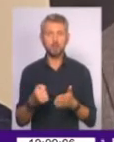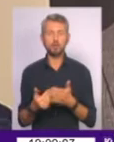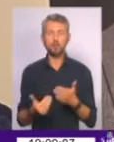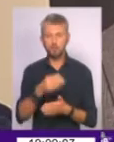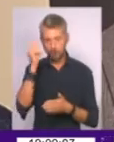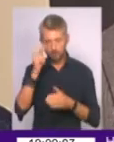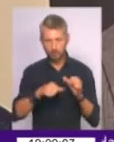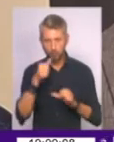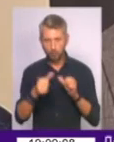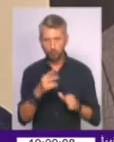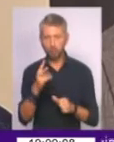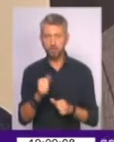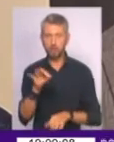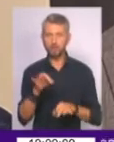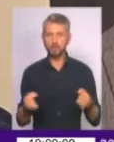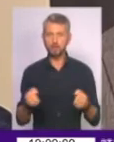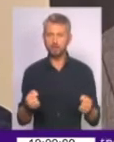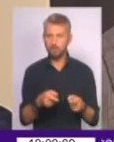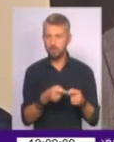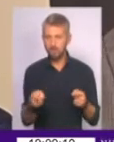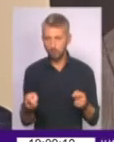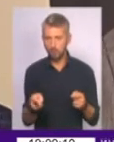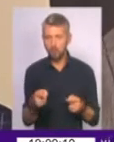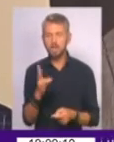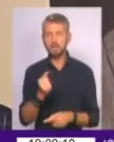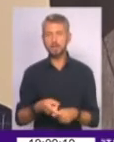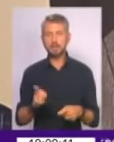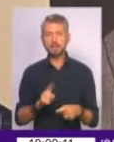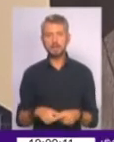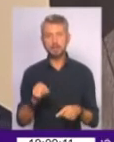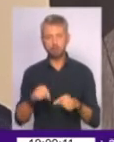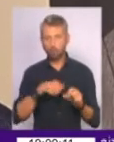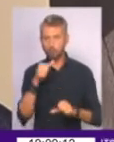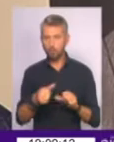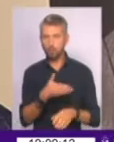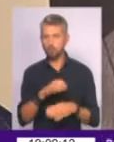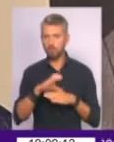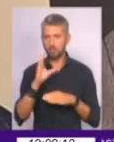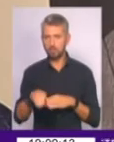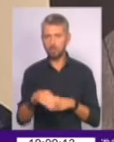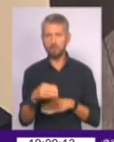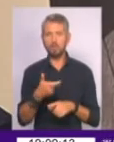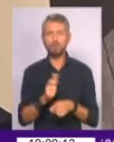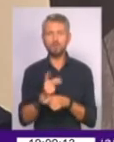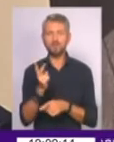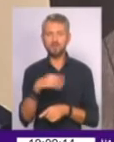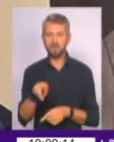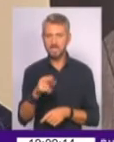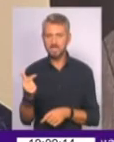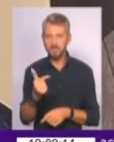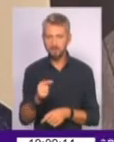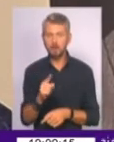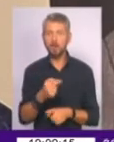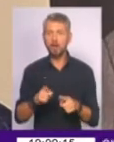навчального року на осінньо-зимовий період, на це цього року ми виділили понад 2 мільярди гривень, що на